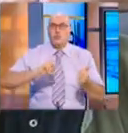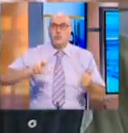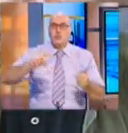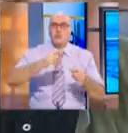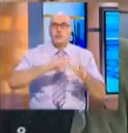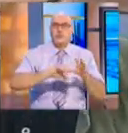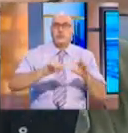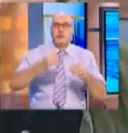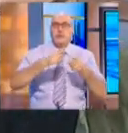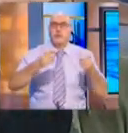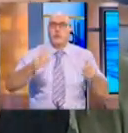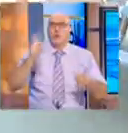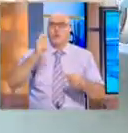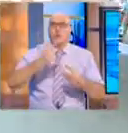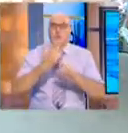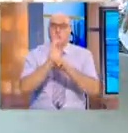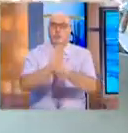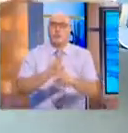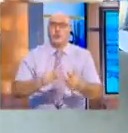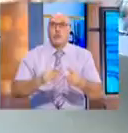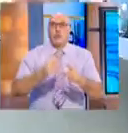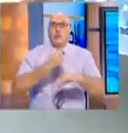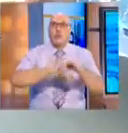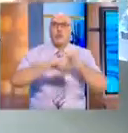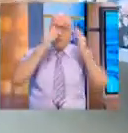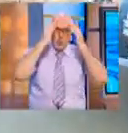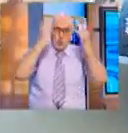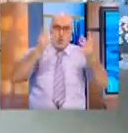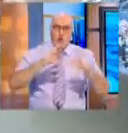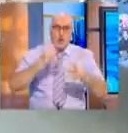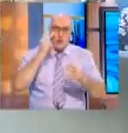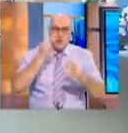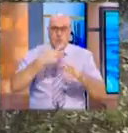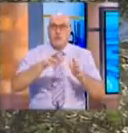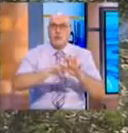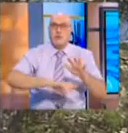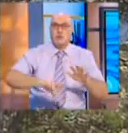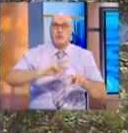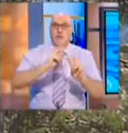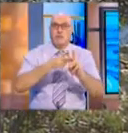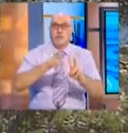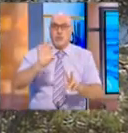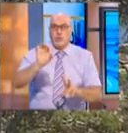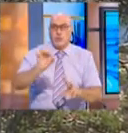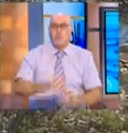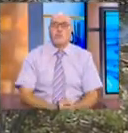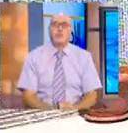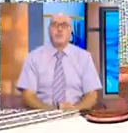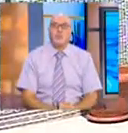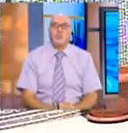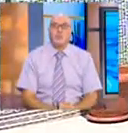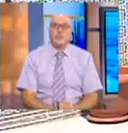الجمعيات للتعريف بأهم المعالم الثقافية والتاريخية لعروس المتوسط. هو اسمه محب بن